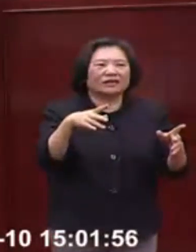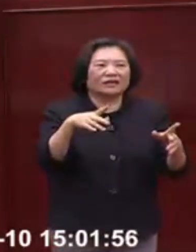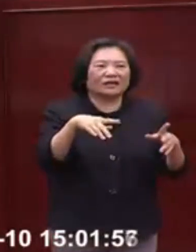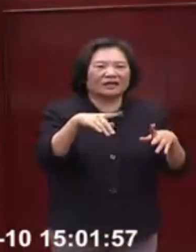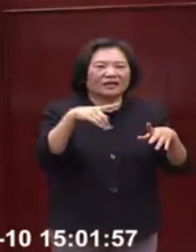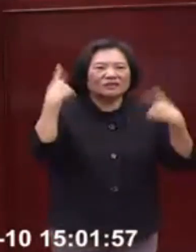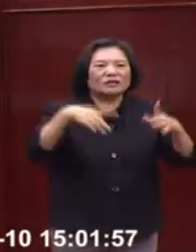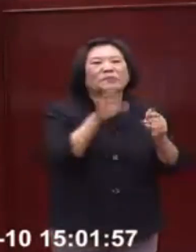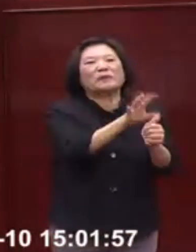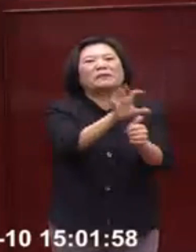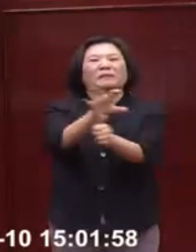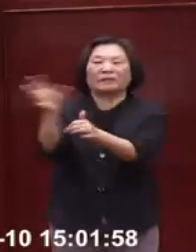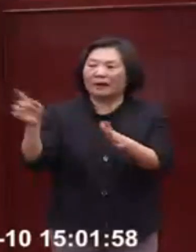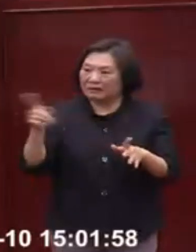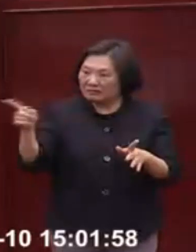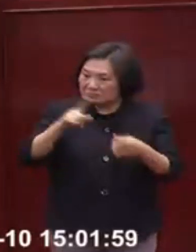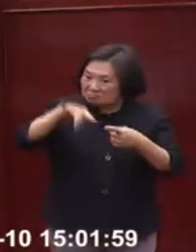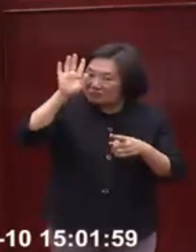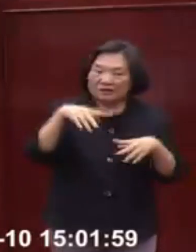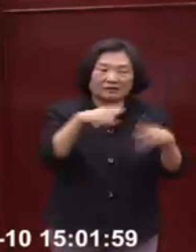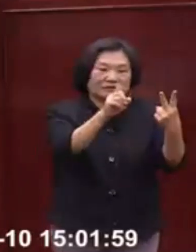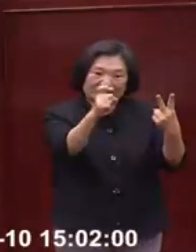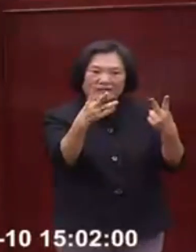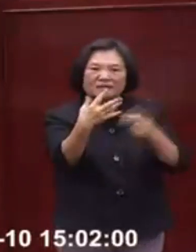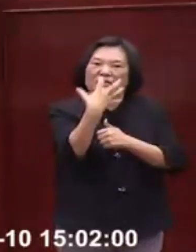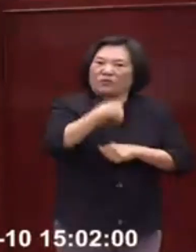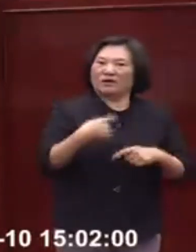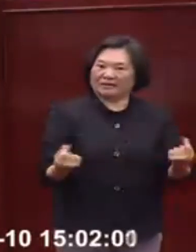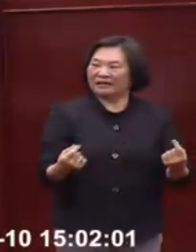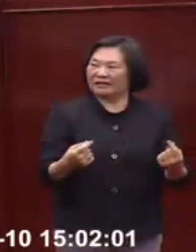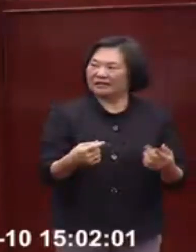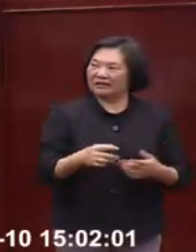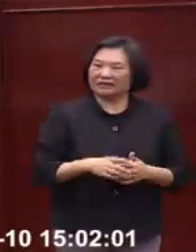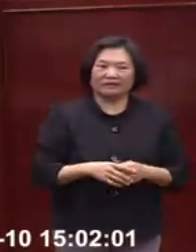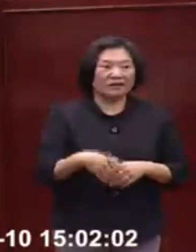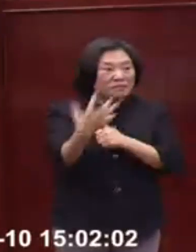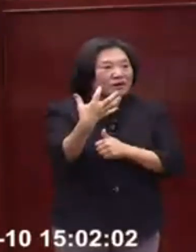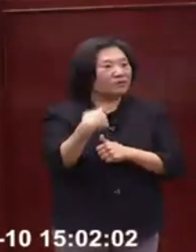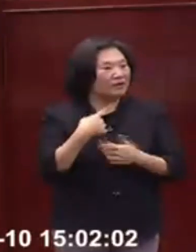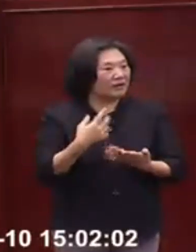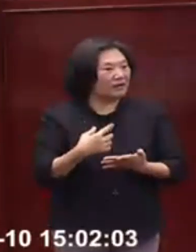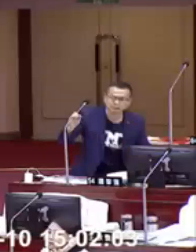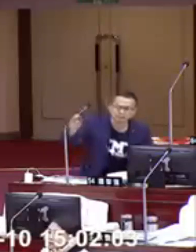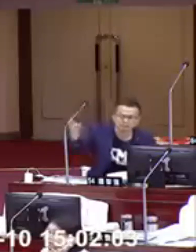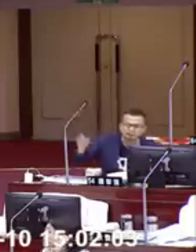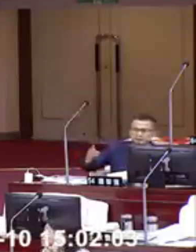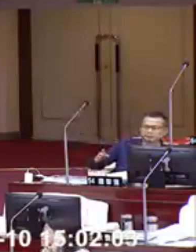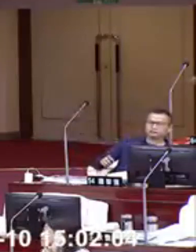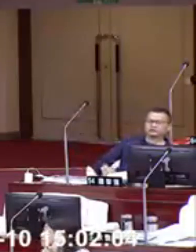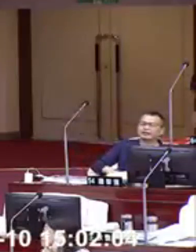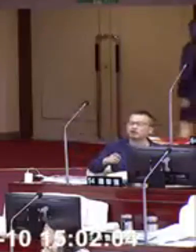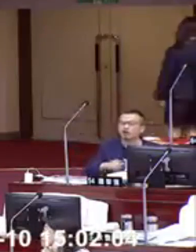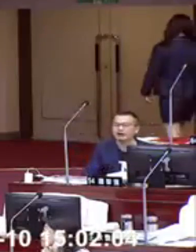把一个没讲 错的话，他妈头像送去国外，在他身上，要不要道歉？2013年骂我混蛋，要不要道歉？需不需要道歉？ 这